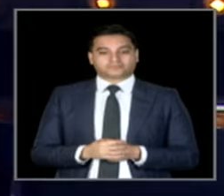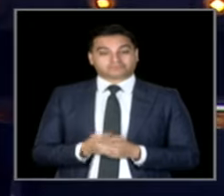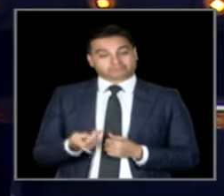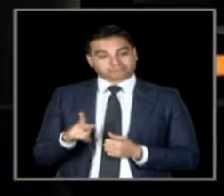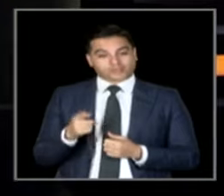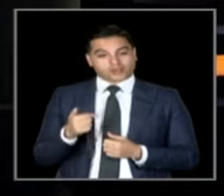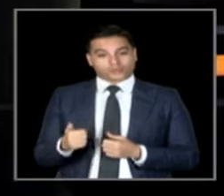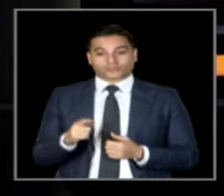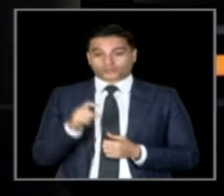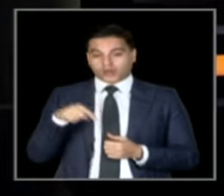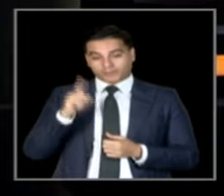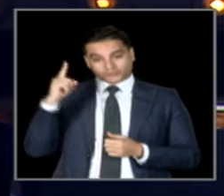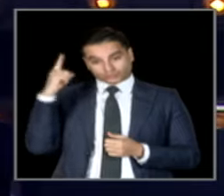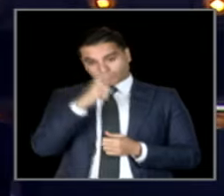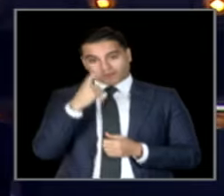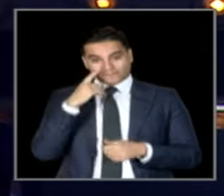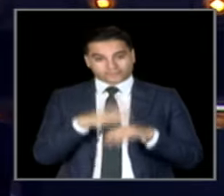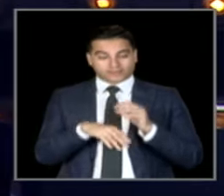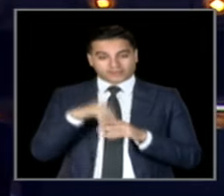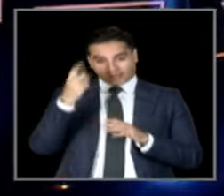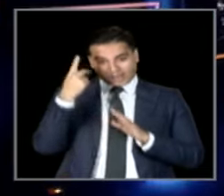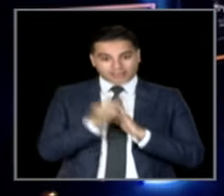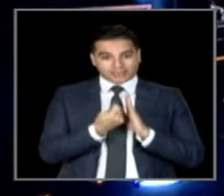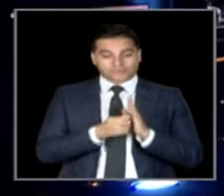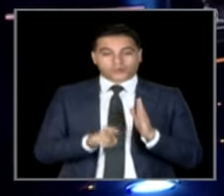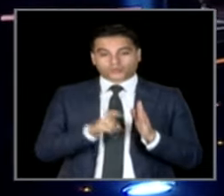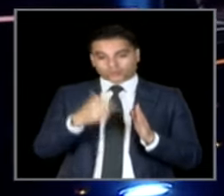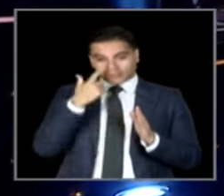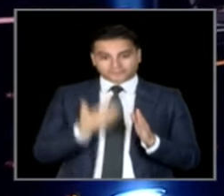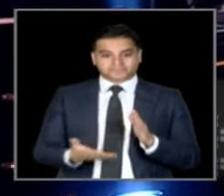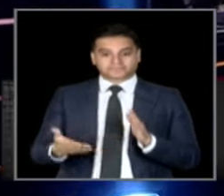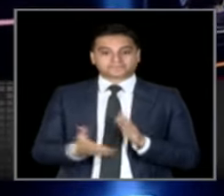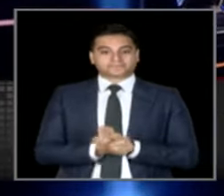حظكم حلو، السؤال مش صعب. أدب، والسؤال هو: